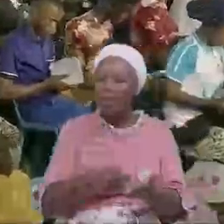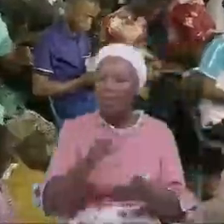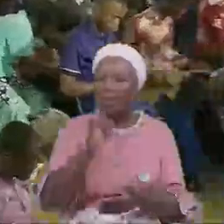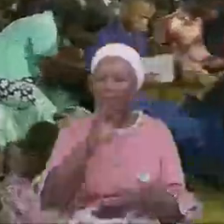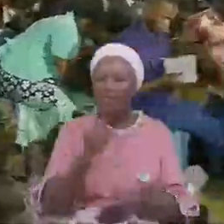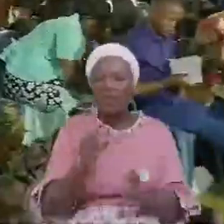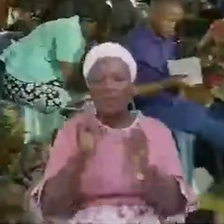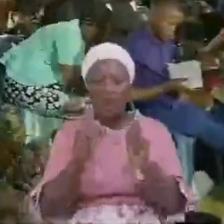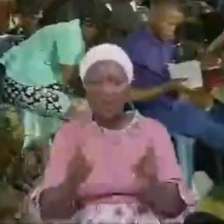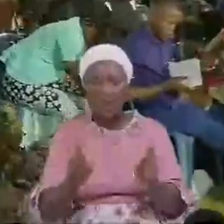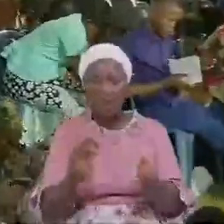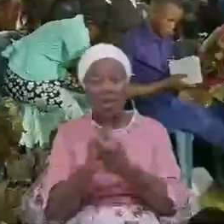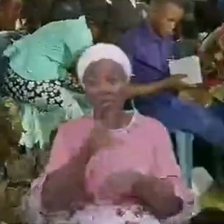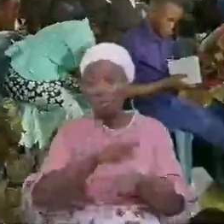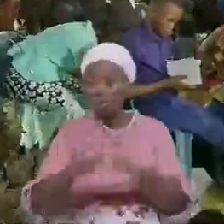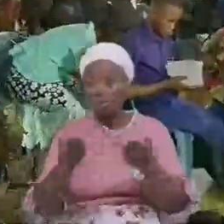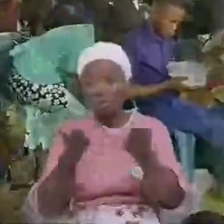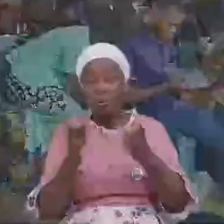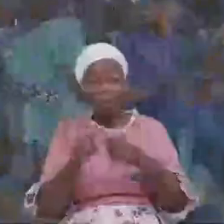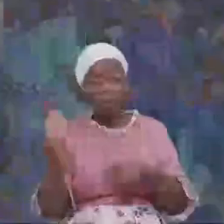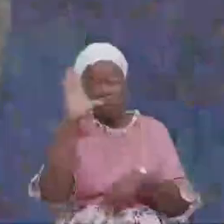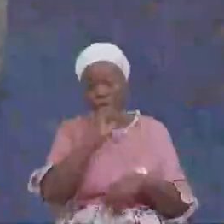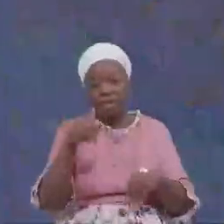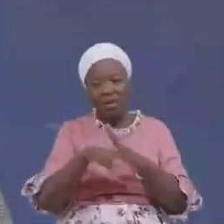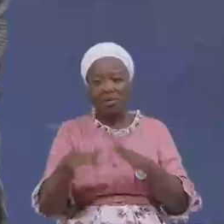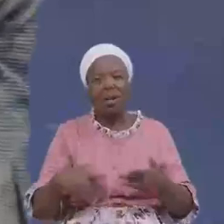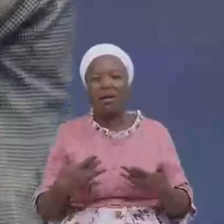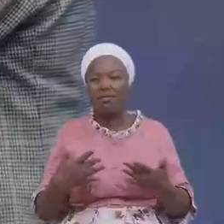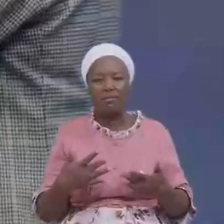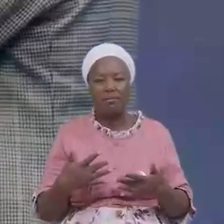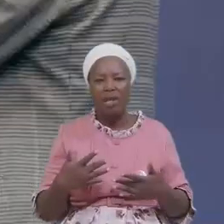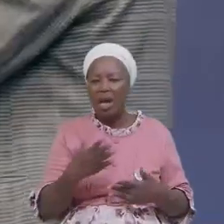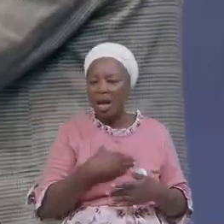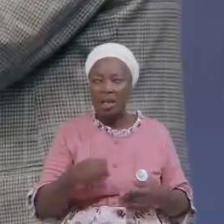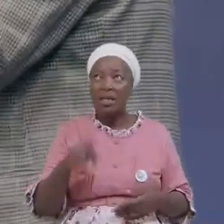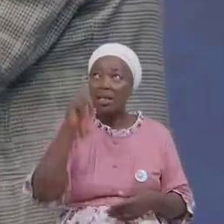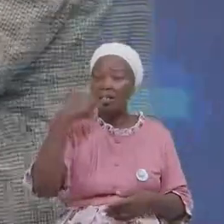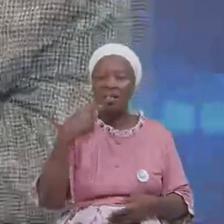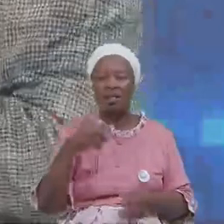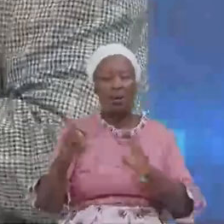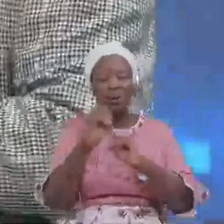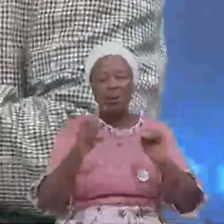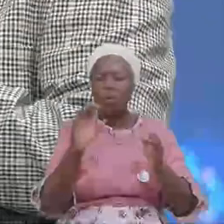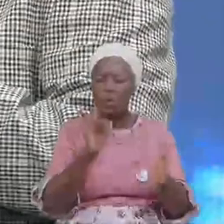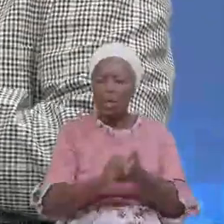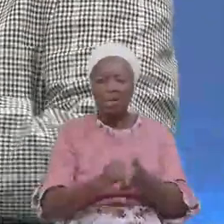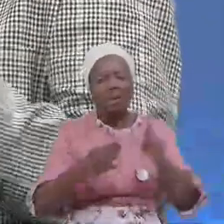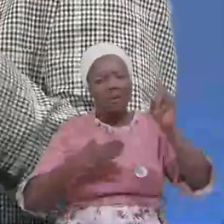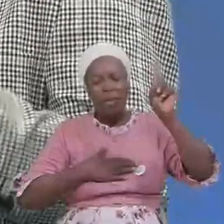Voici la chance que vous n'allez pas vouloir rater dans votre vie. Il dit, oh, si mon